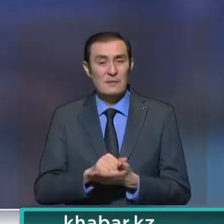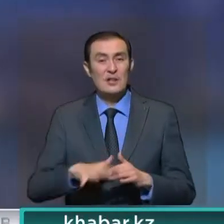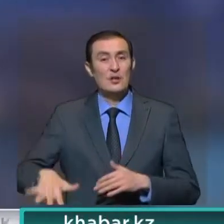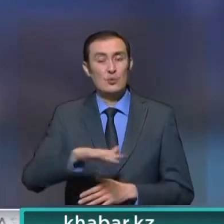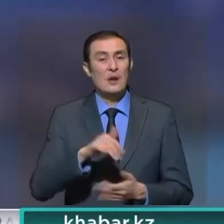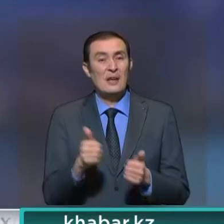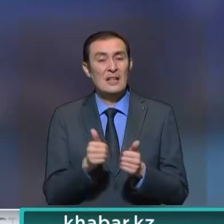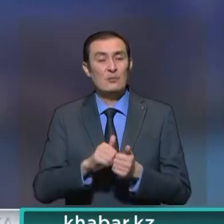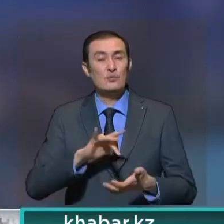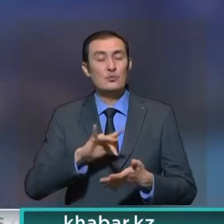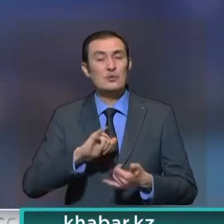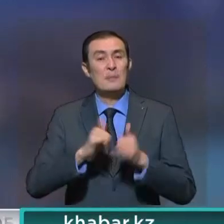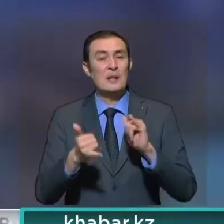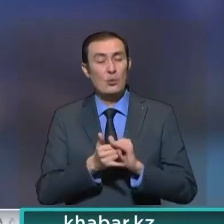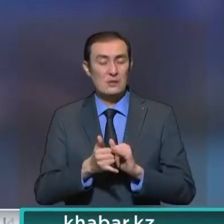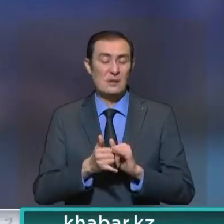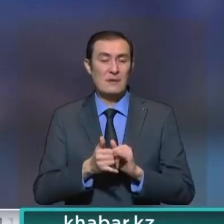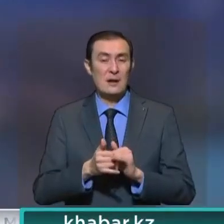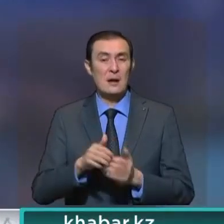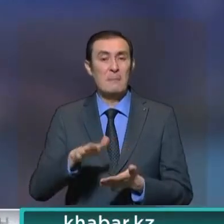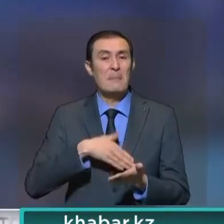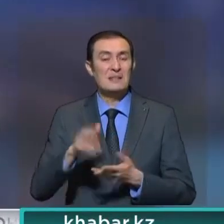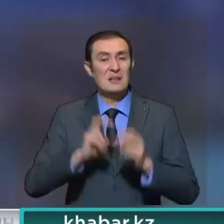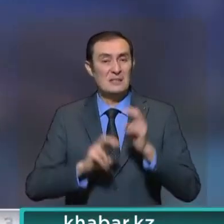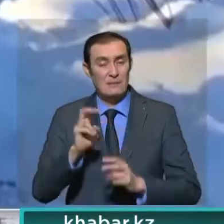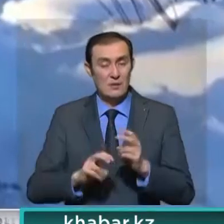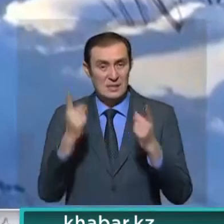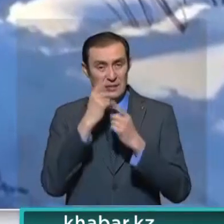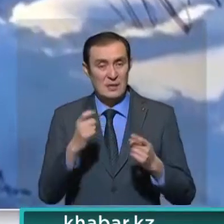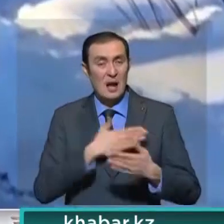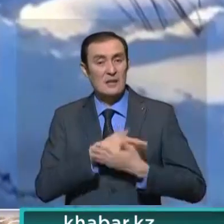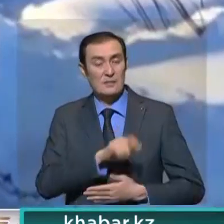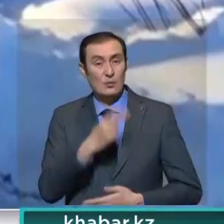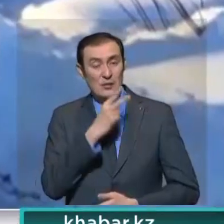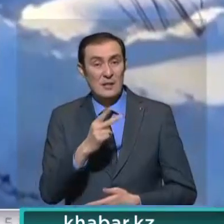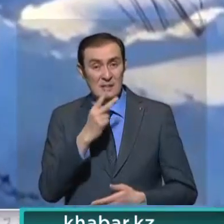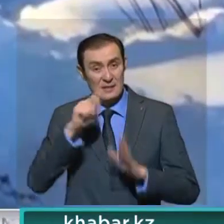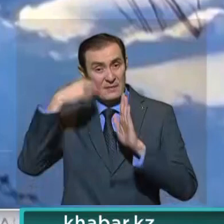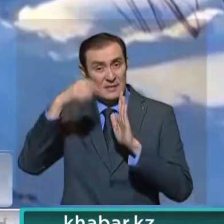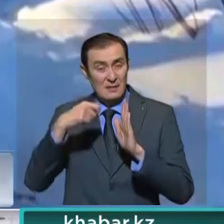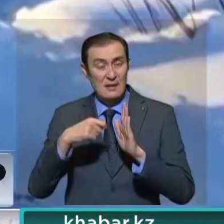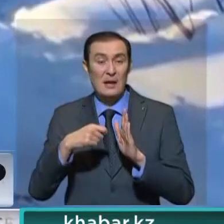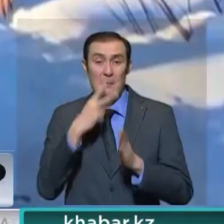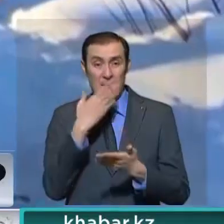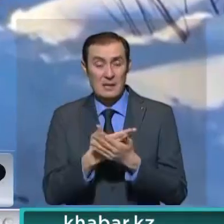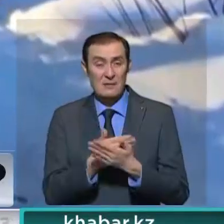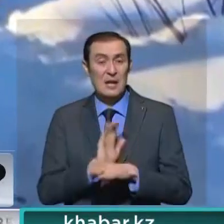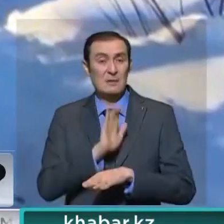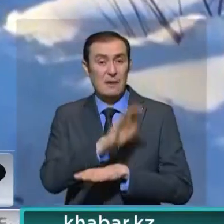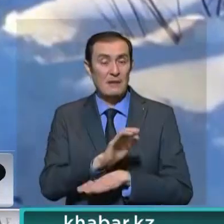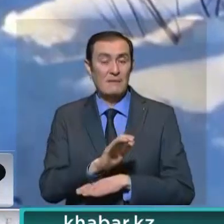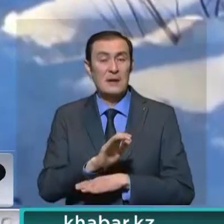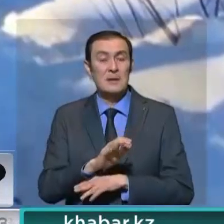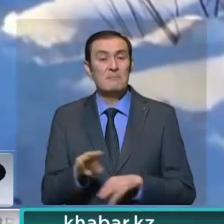вблизи усть-каменогорского маслозавода об этом сообщают местные Эко активисты и вот увиденные они зафиксировали на видео направили